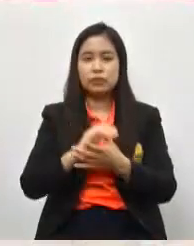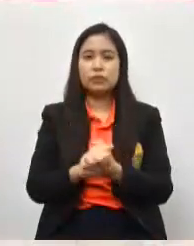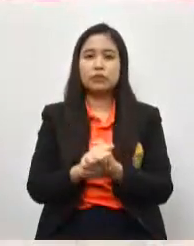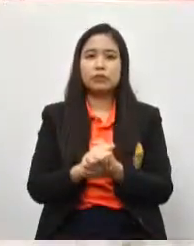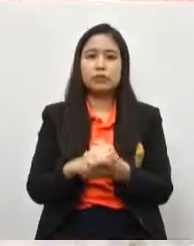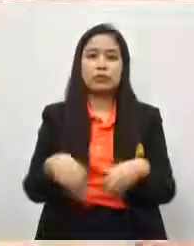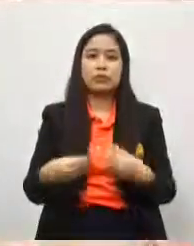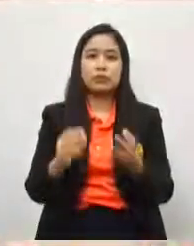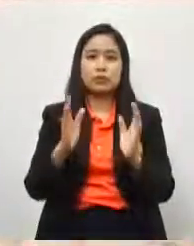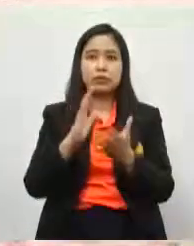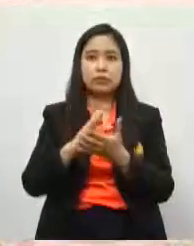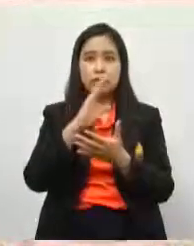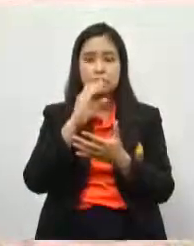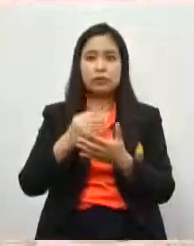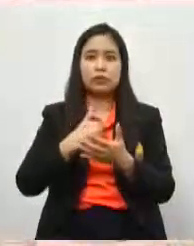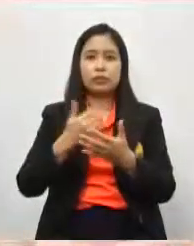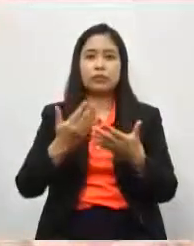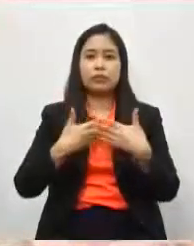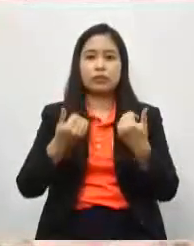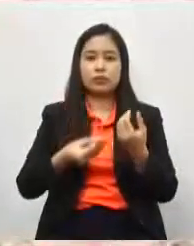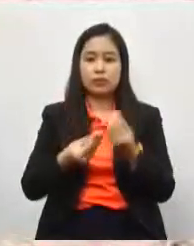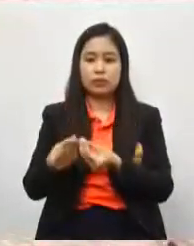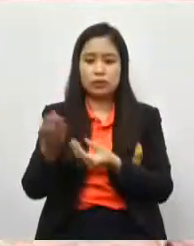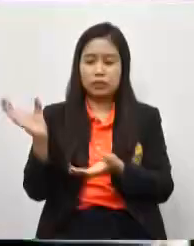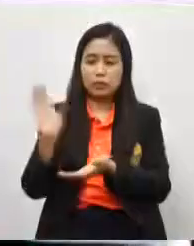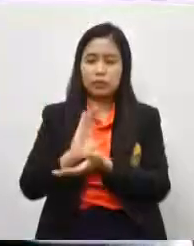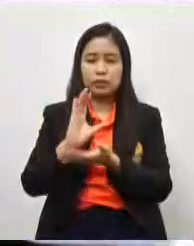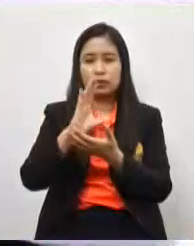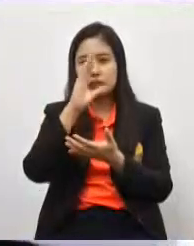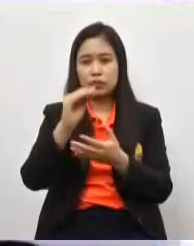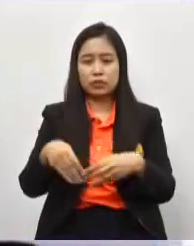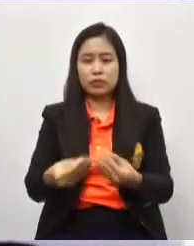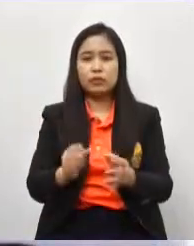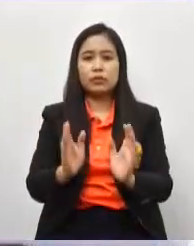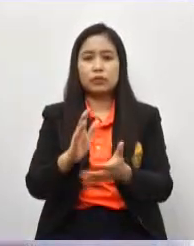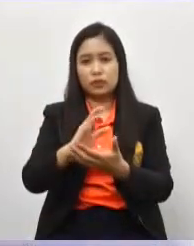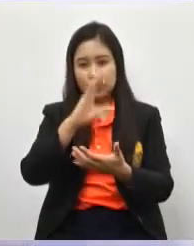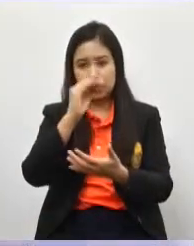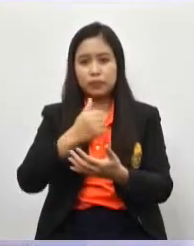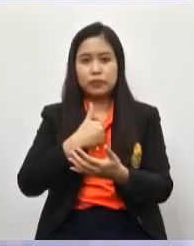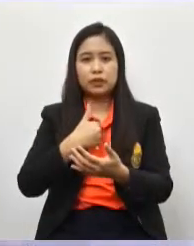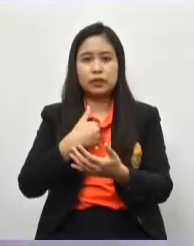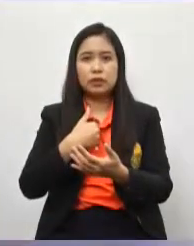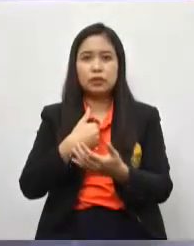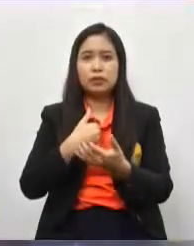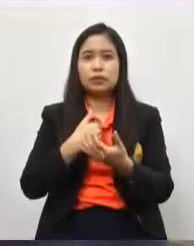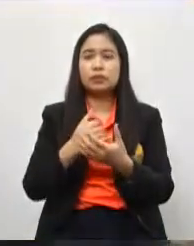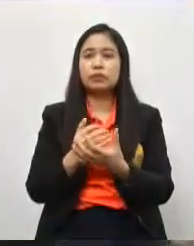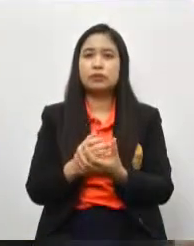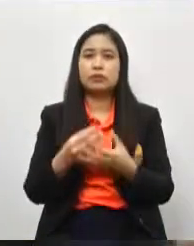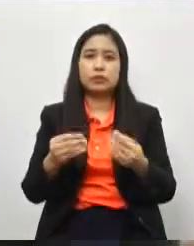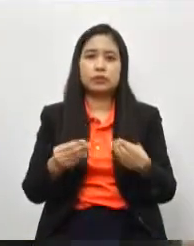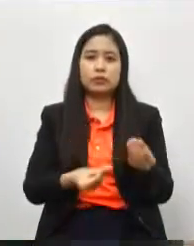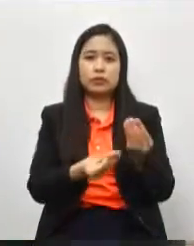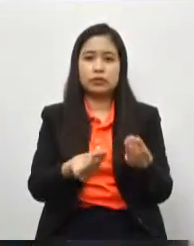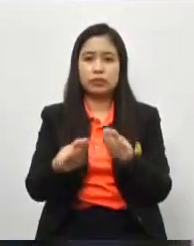นจัดตั้งกองทุนพัฒนาการศึกษาเพื่อมอบทุนการศึกษาให้กับนักเรียนมอบผ้าห่มกันหนาวตามโครงการให้